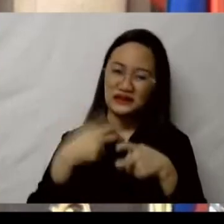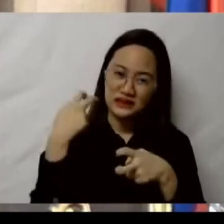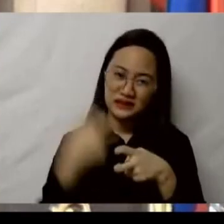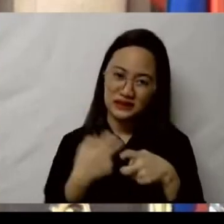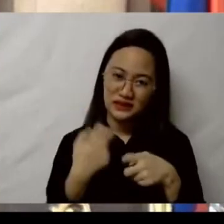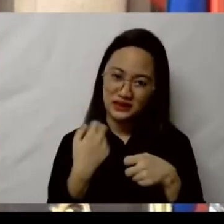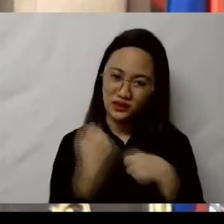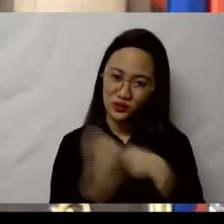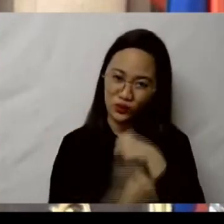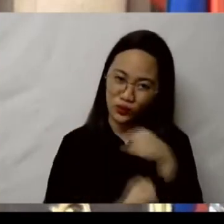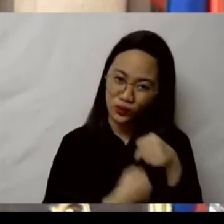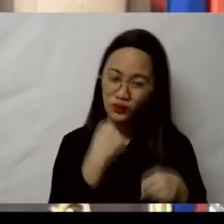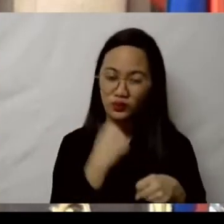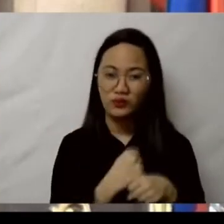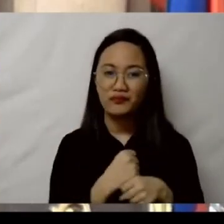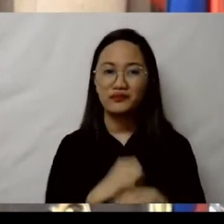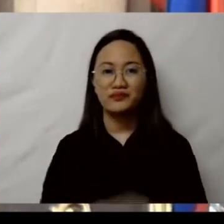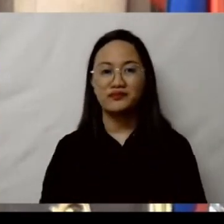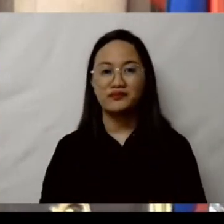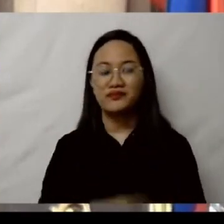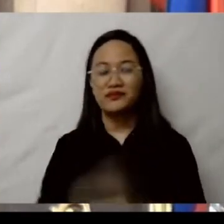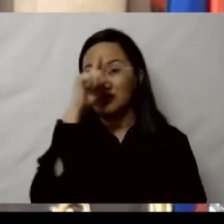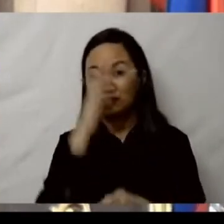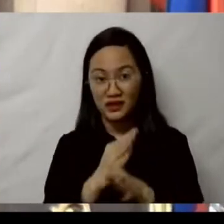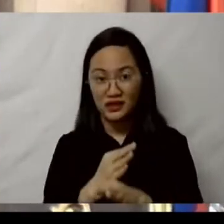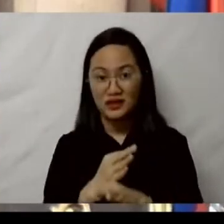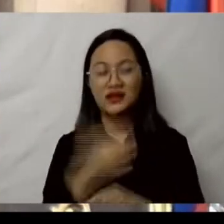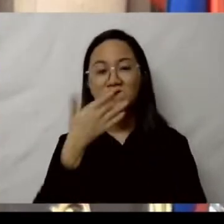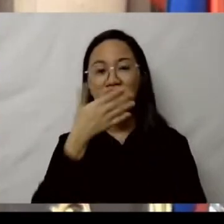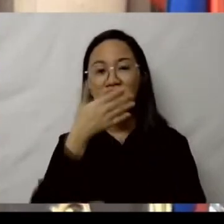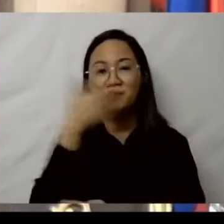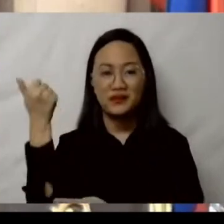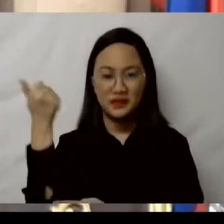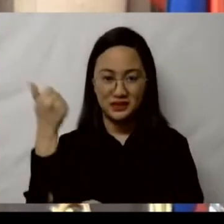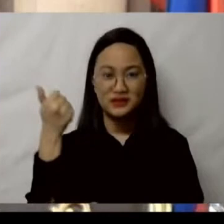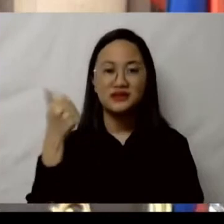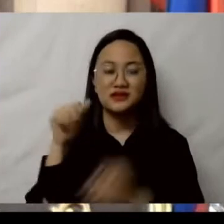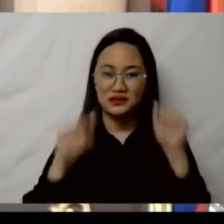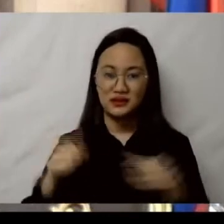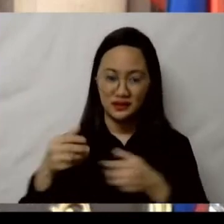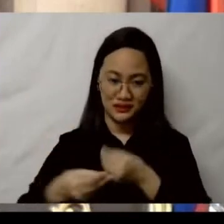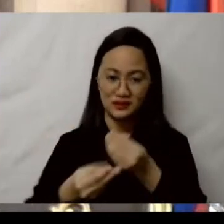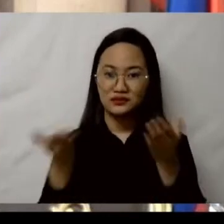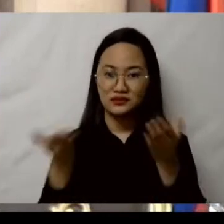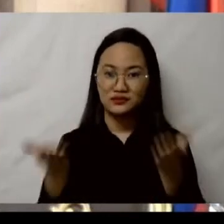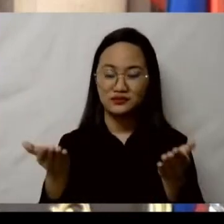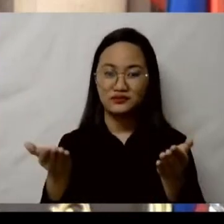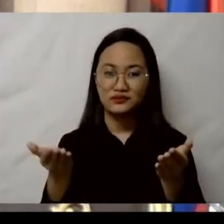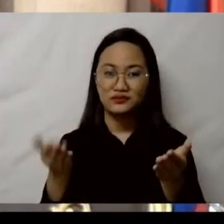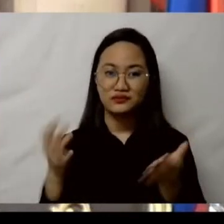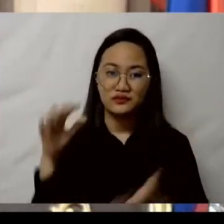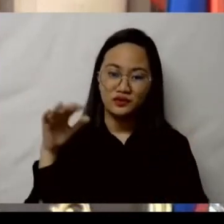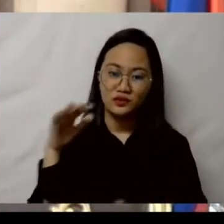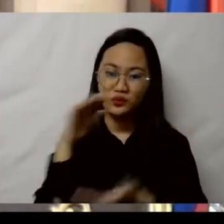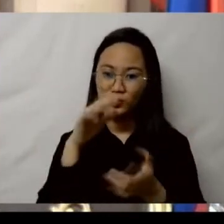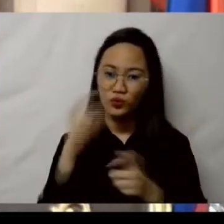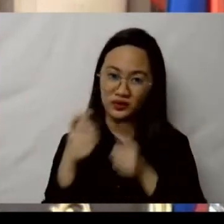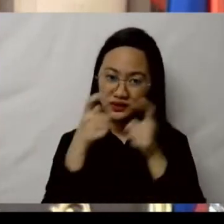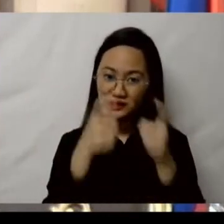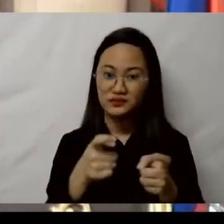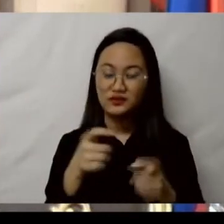Faith is the best thing that you could ever give as a legacy to your children. So my dear